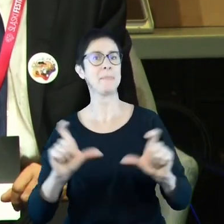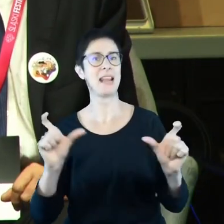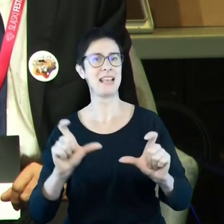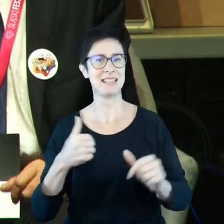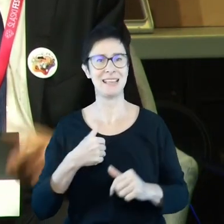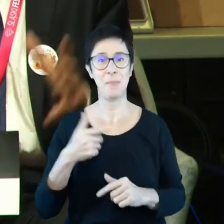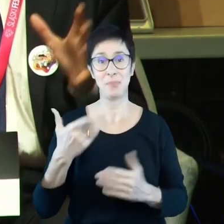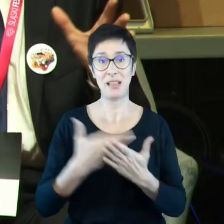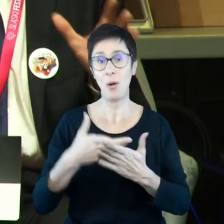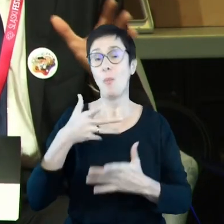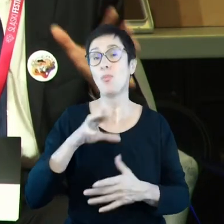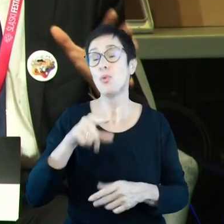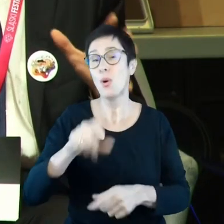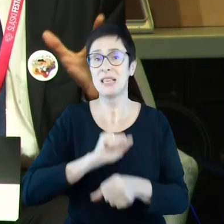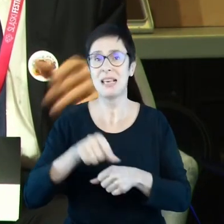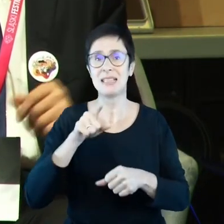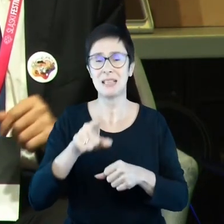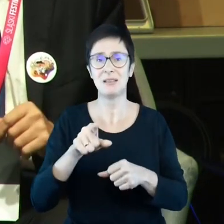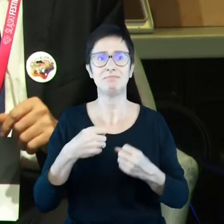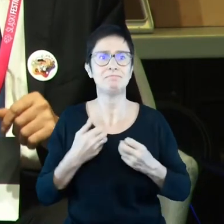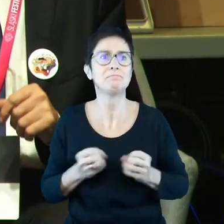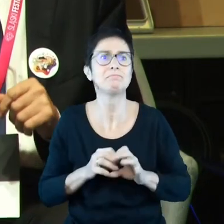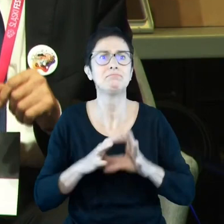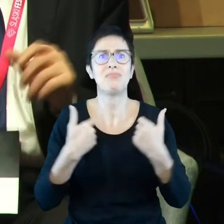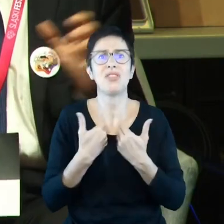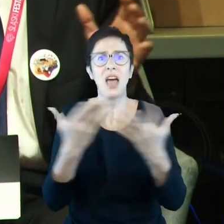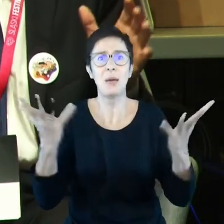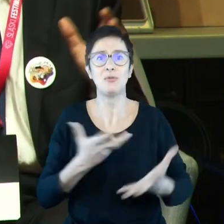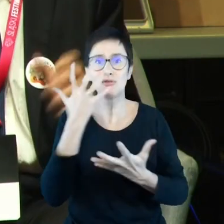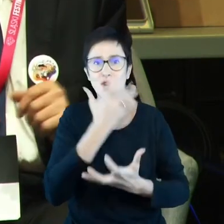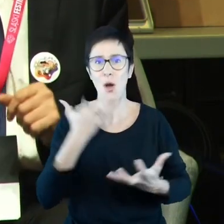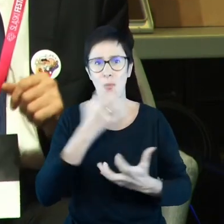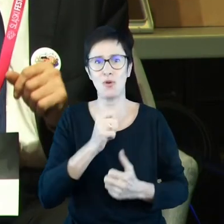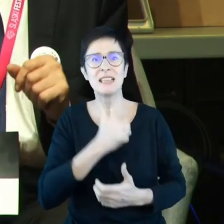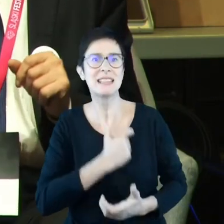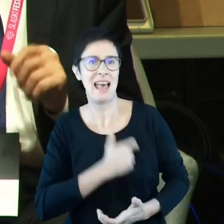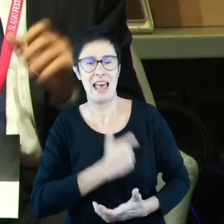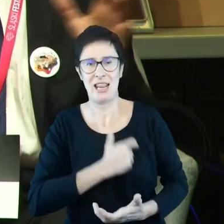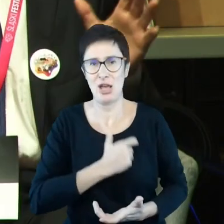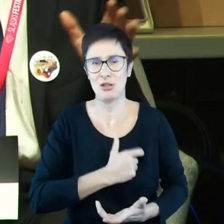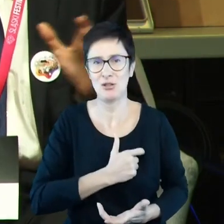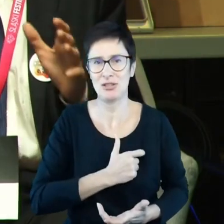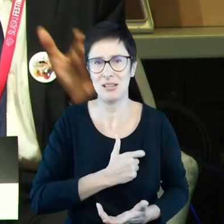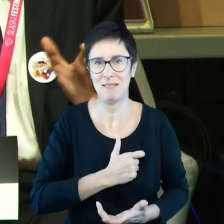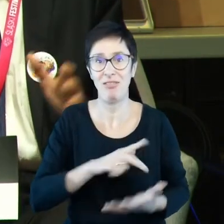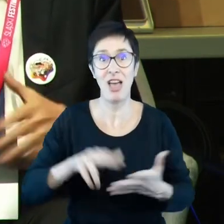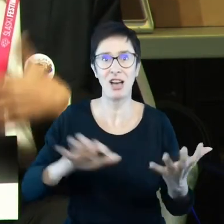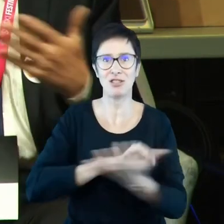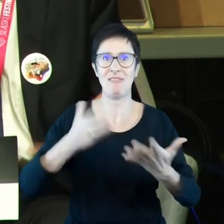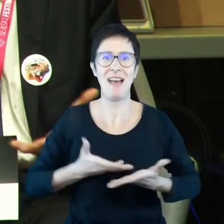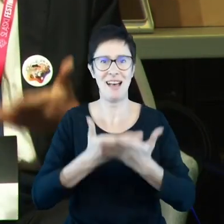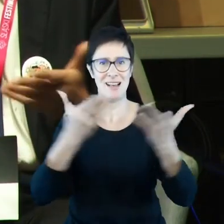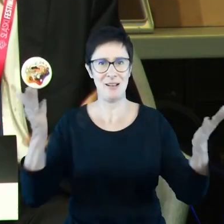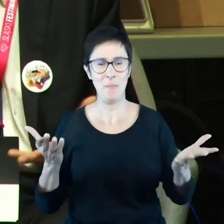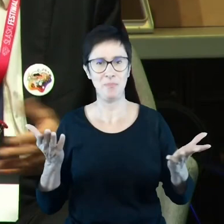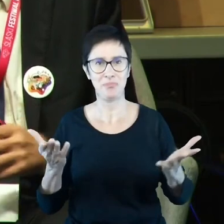że to jest ta projekcja ciepła i serdeczności na świat. To jest ta ludzkość serdeczna, o którą